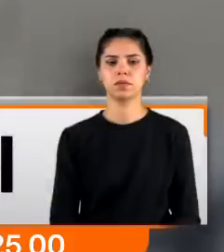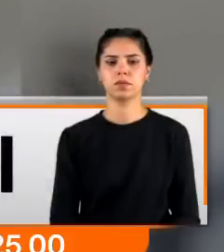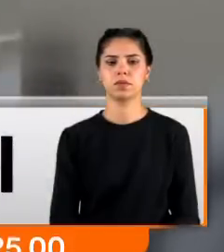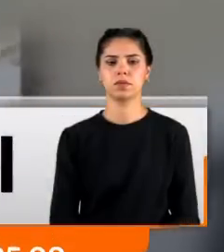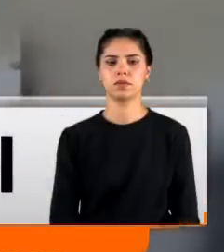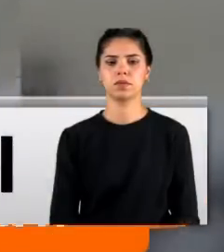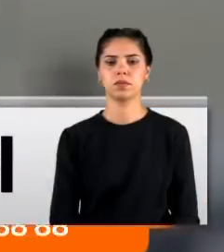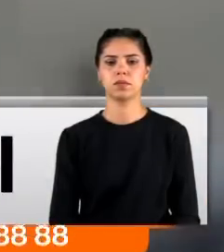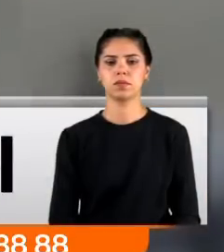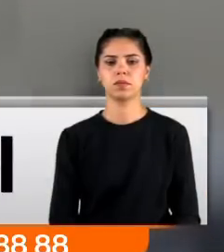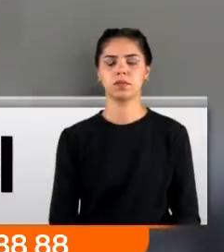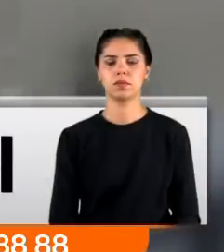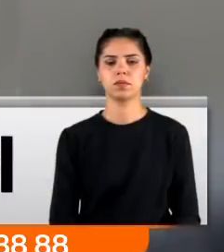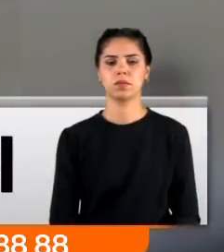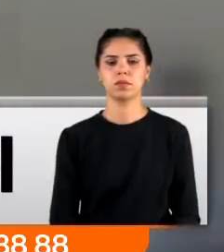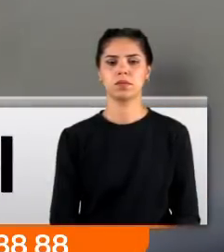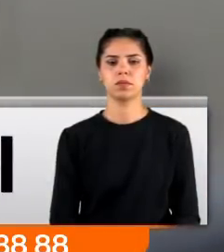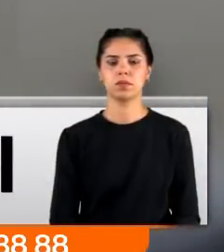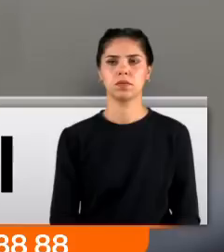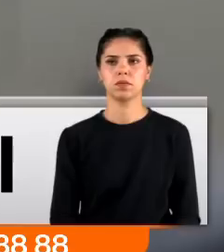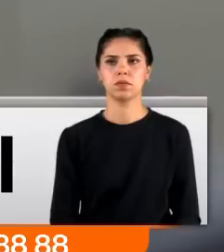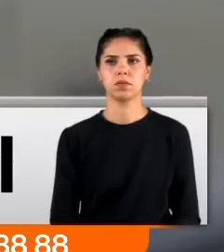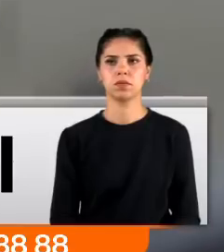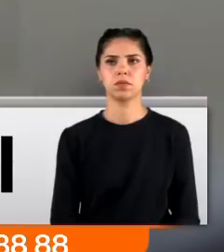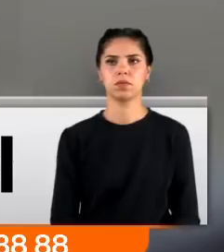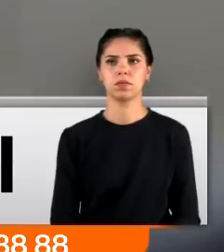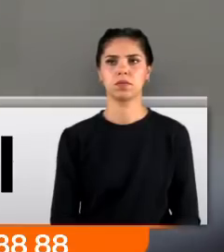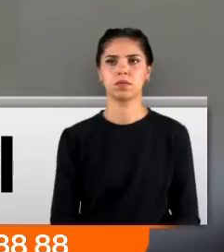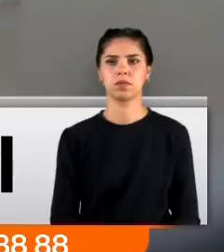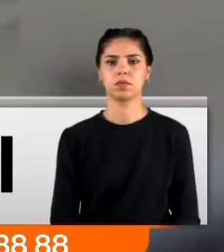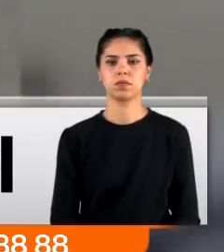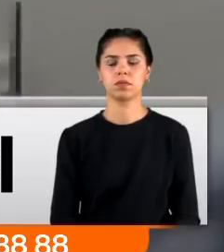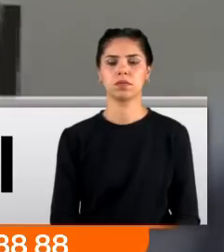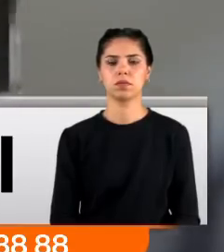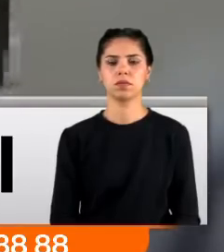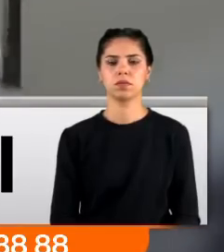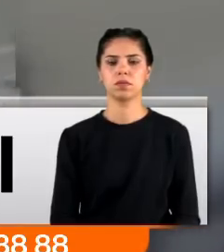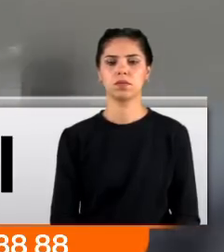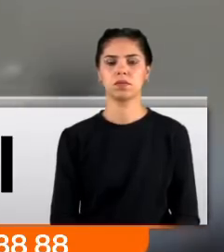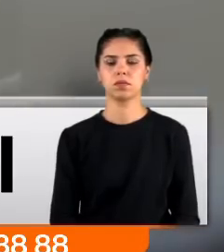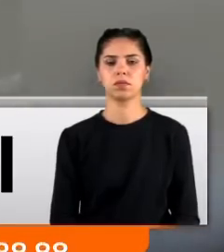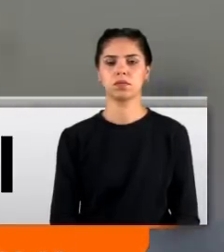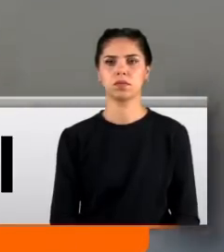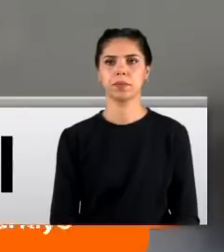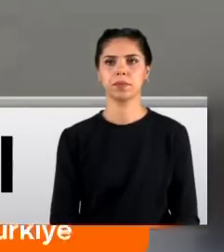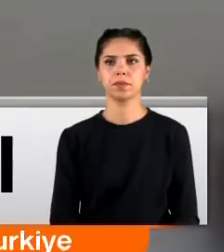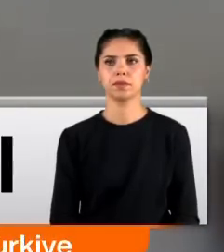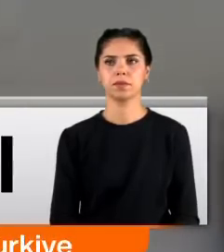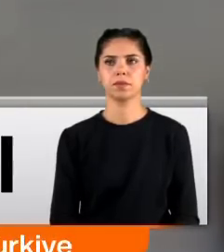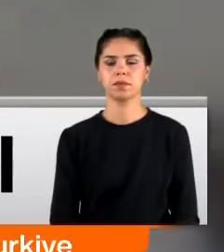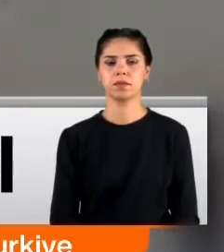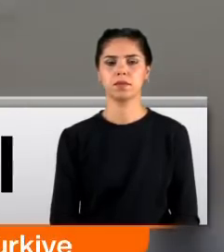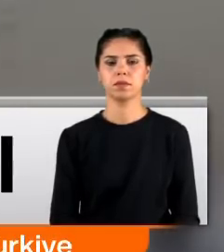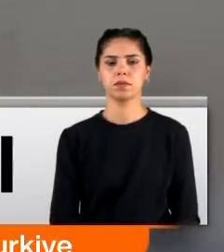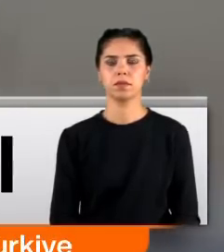Burası Çengelköy. Çengelköy'de maalesef rögarlar taşmış vaziyette. Bu ne